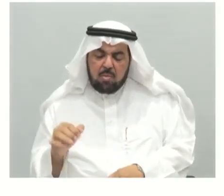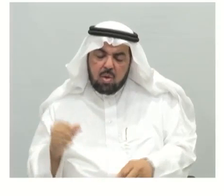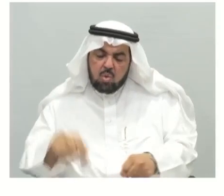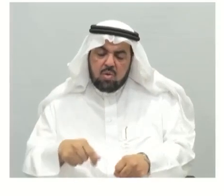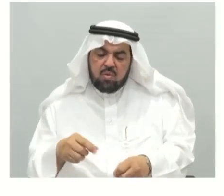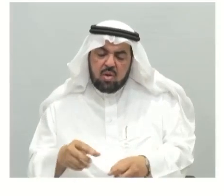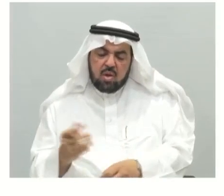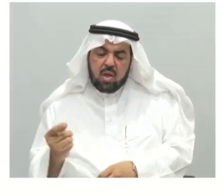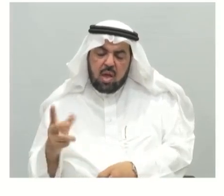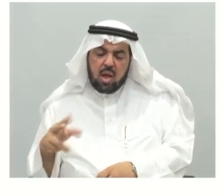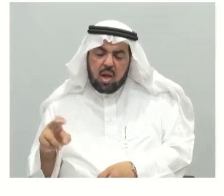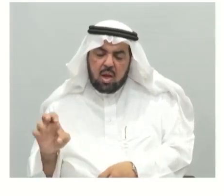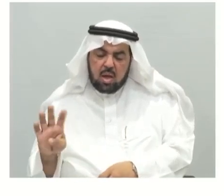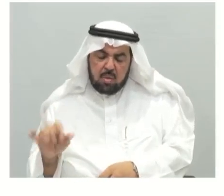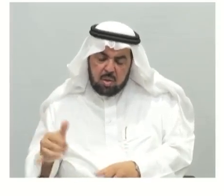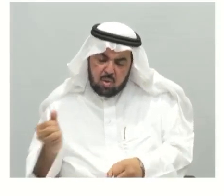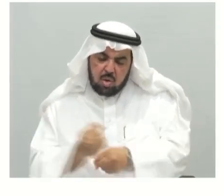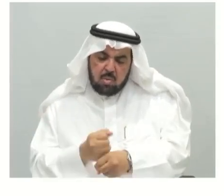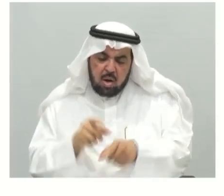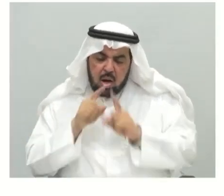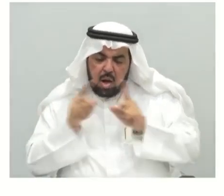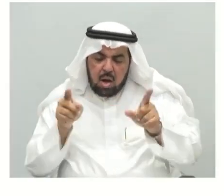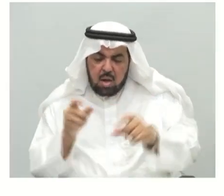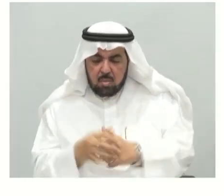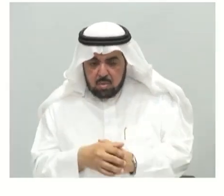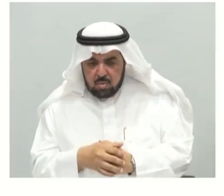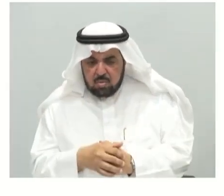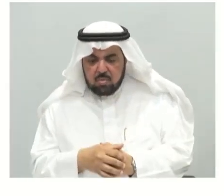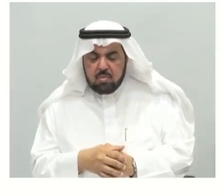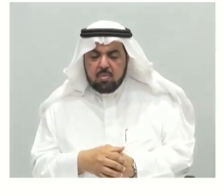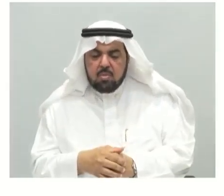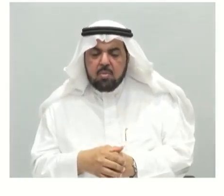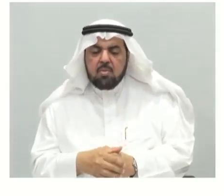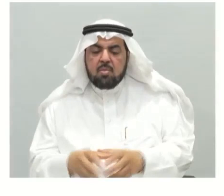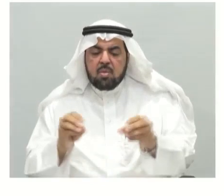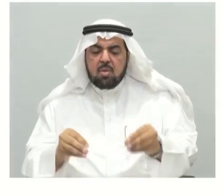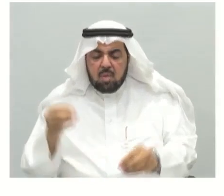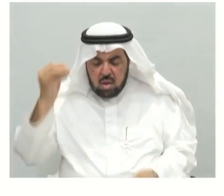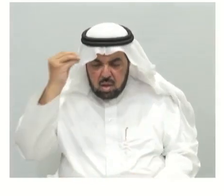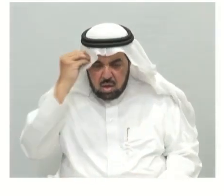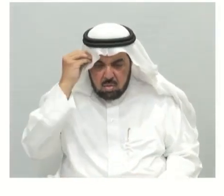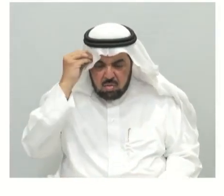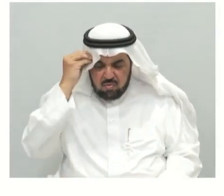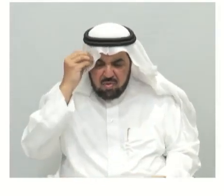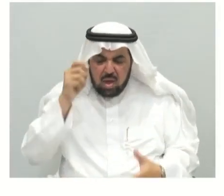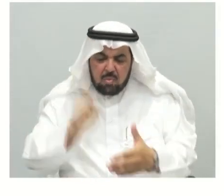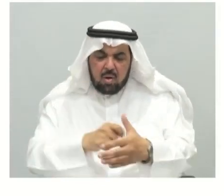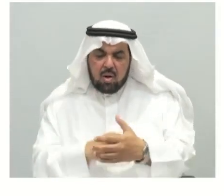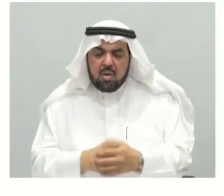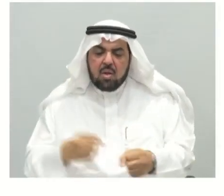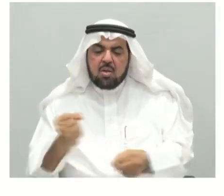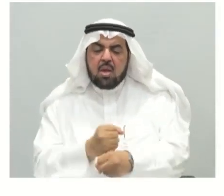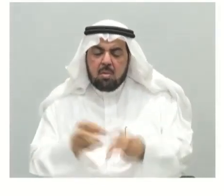العنكبيات وتقوم بعمل الانياب تثبيت المفاهيم الرئيسه